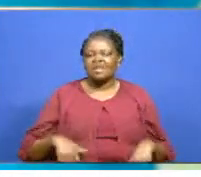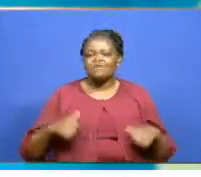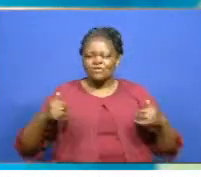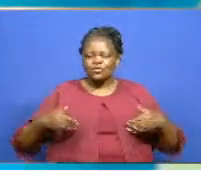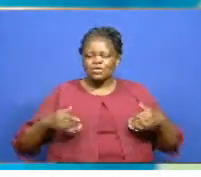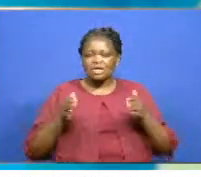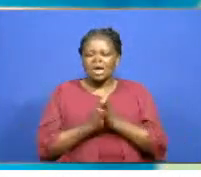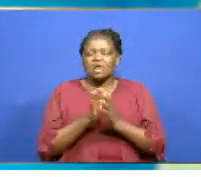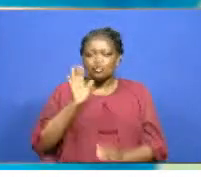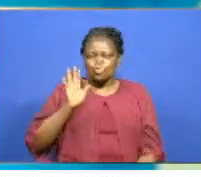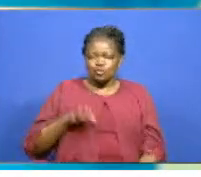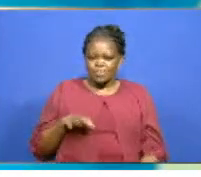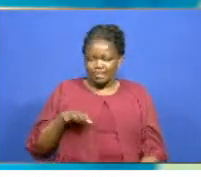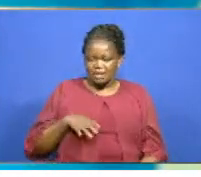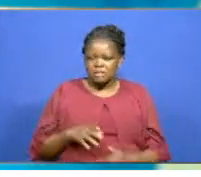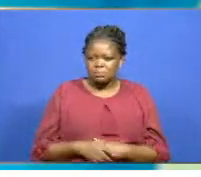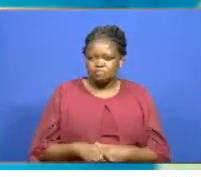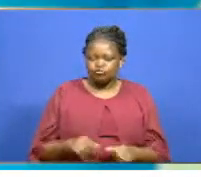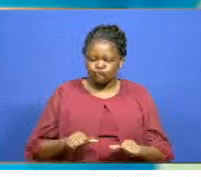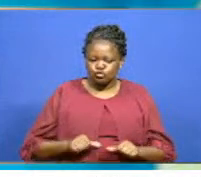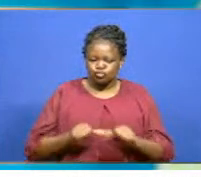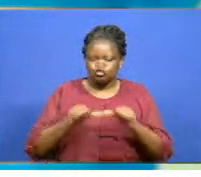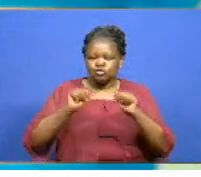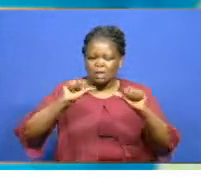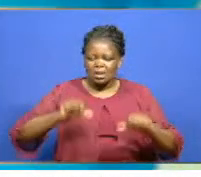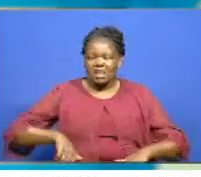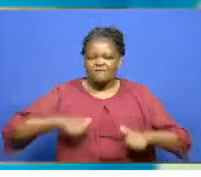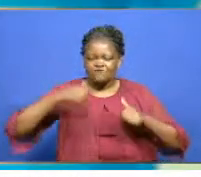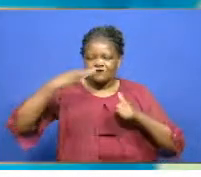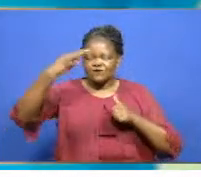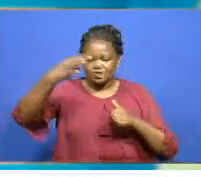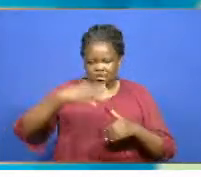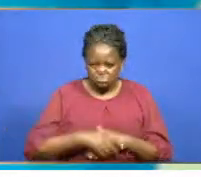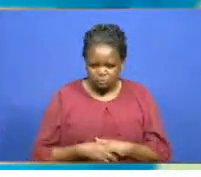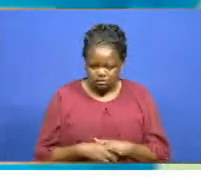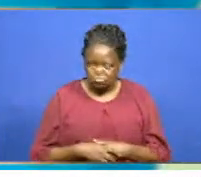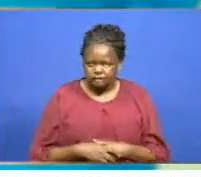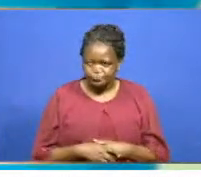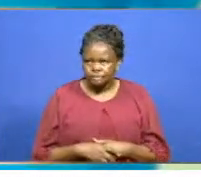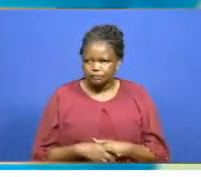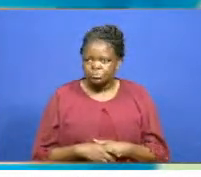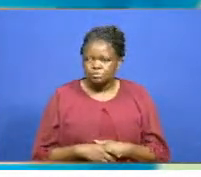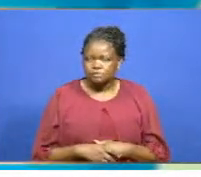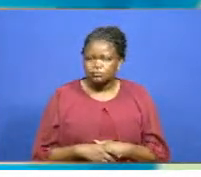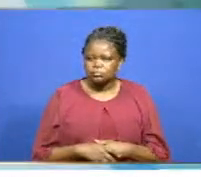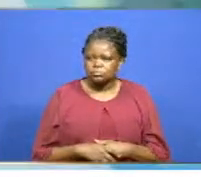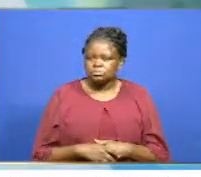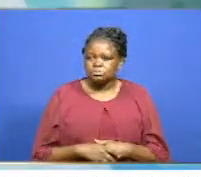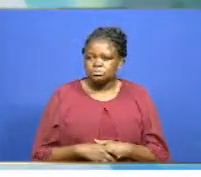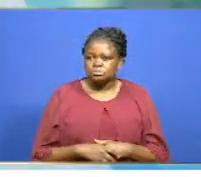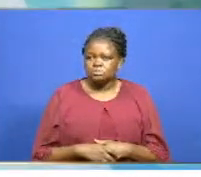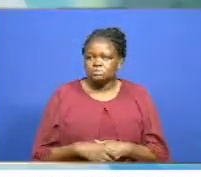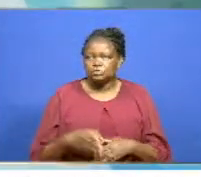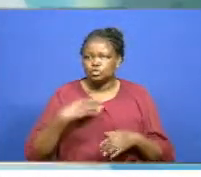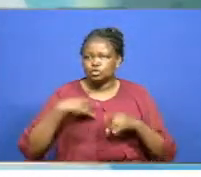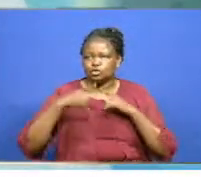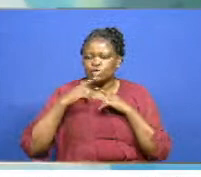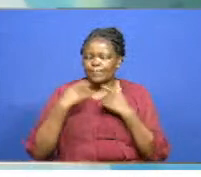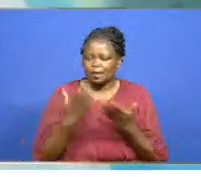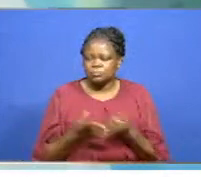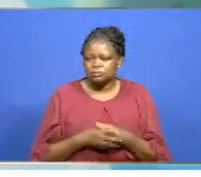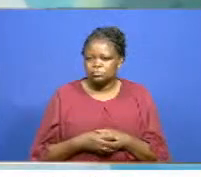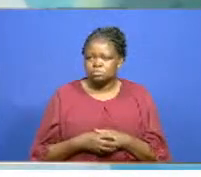wamama na kuendeleza maisha yao ya usoni hata ikiwa sasa. Ningependa tuzungumze kuhusiana